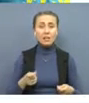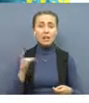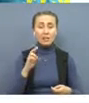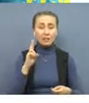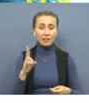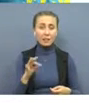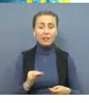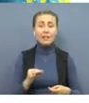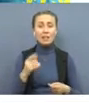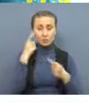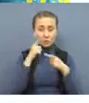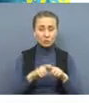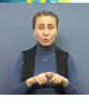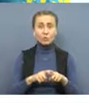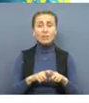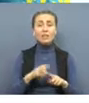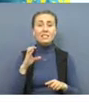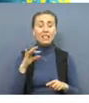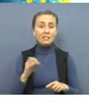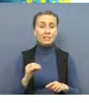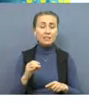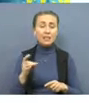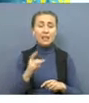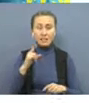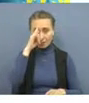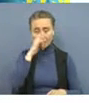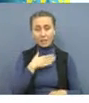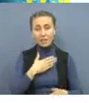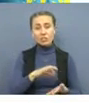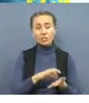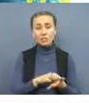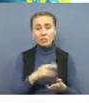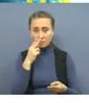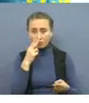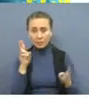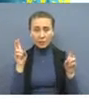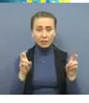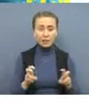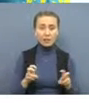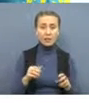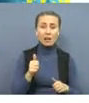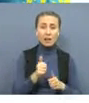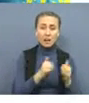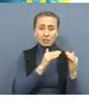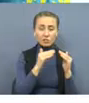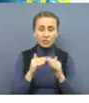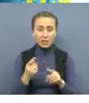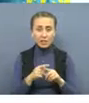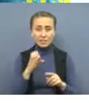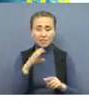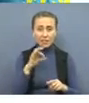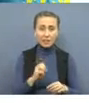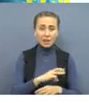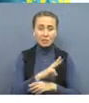стандартизации и сертификации Республики Казахстан. Наша цель состоит в том, чтобы контролировать выполнение каждым учреждением этих стандартов. Стандартные